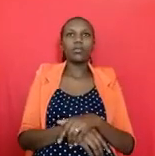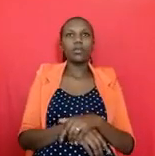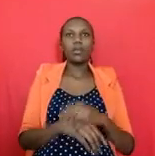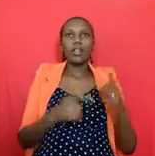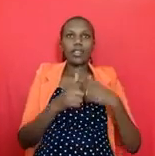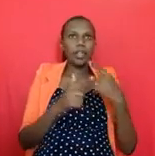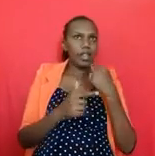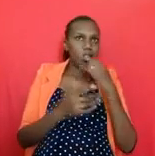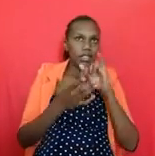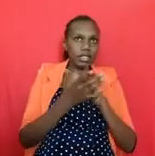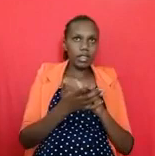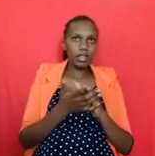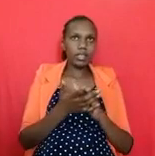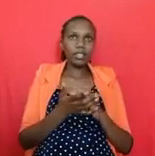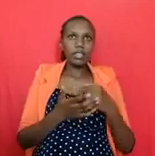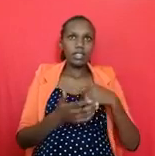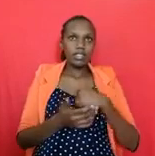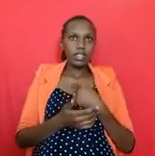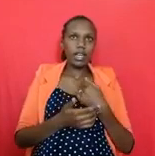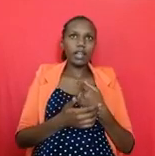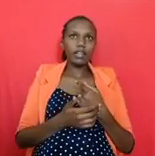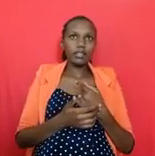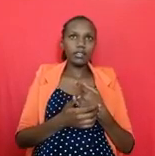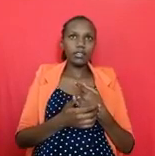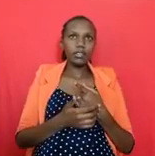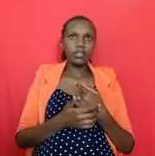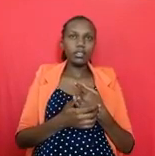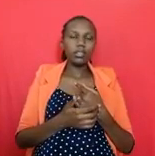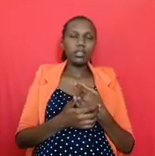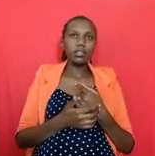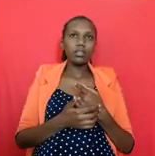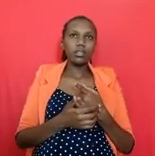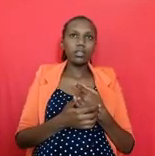aria angi magatua matua makuga nie na ndaruga mwaka